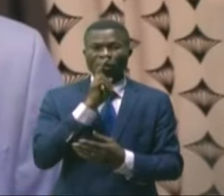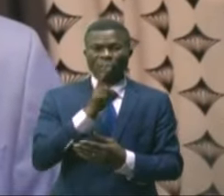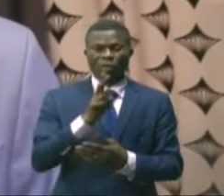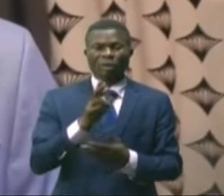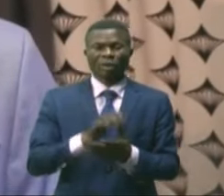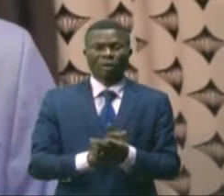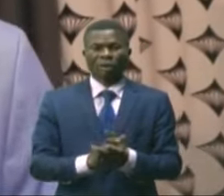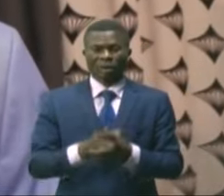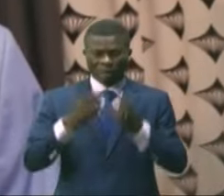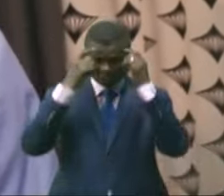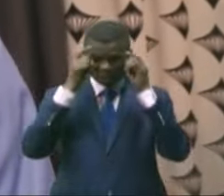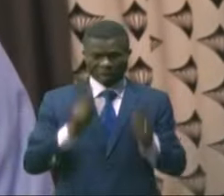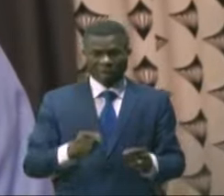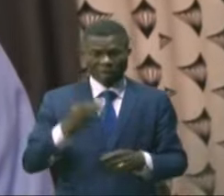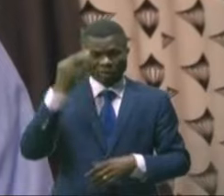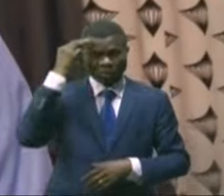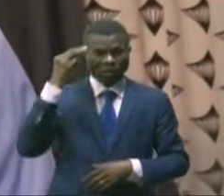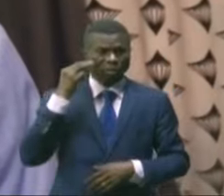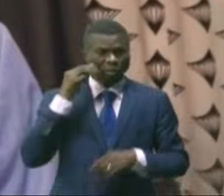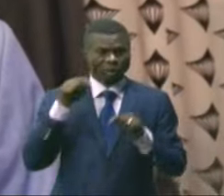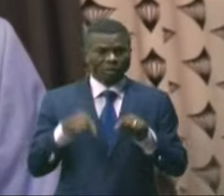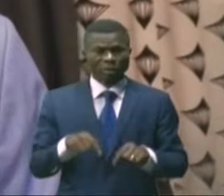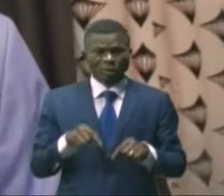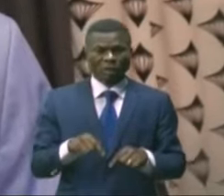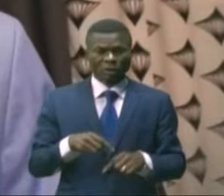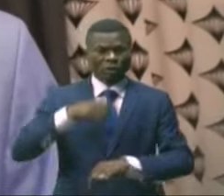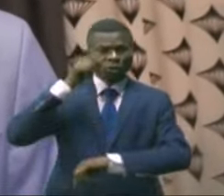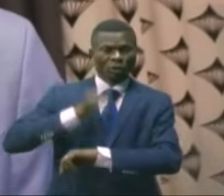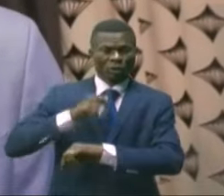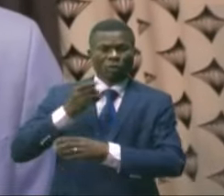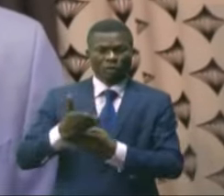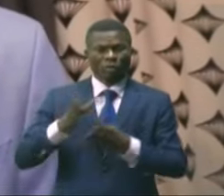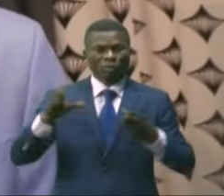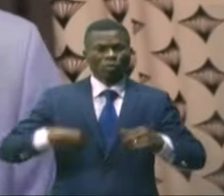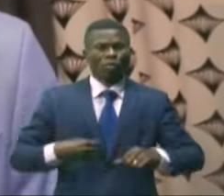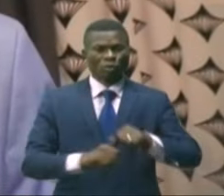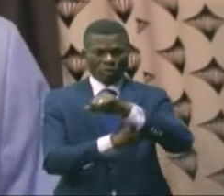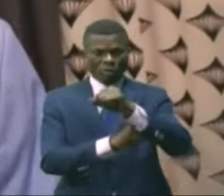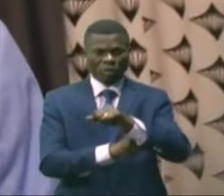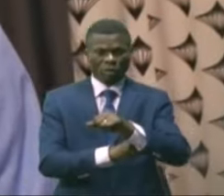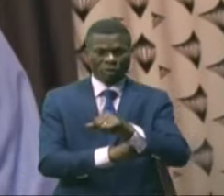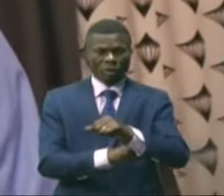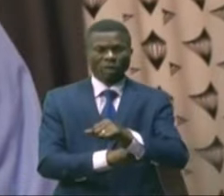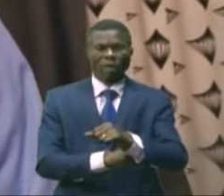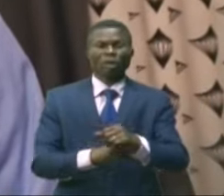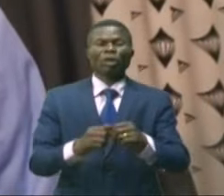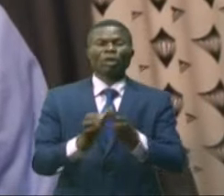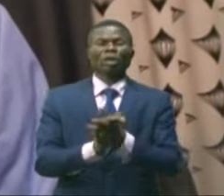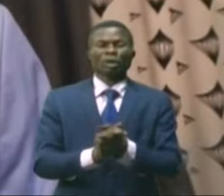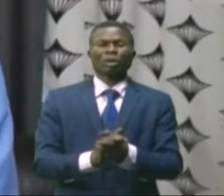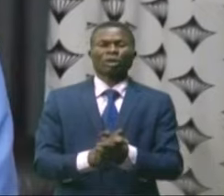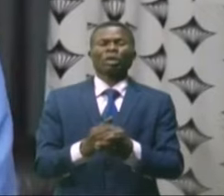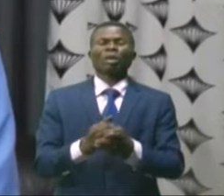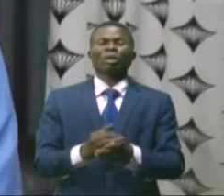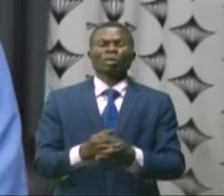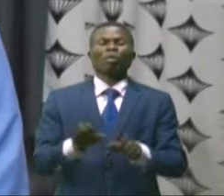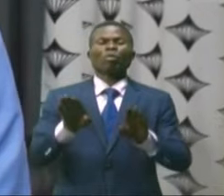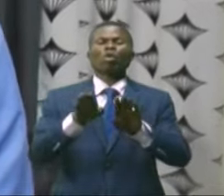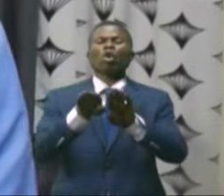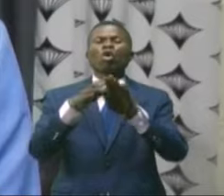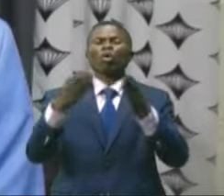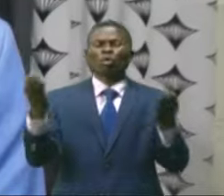décision du ministre actuel de la justice pour désengorger effectivement les prisons. Je propose